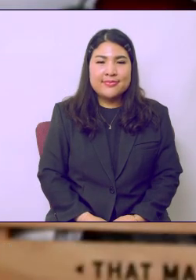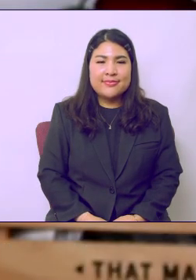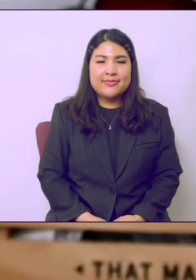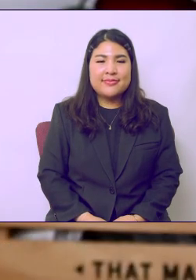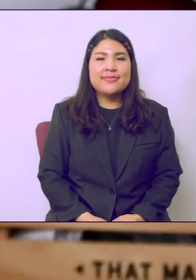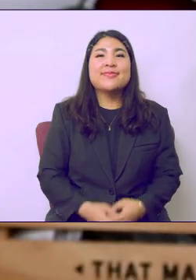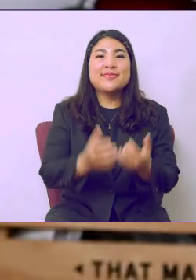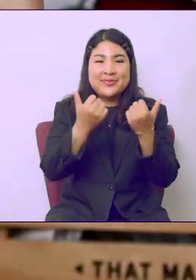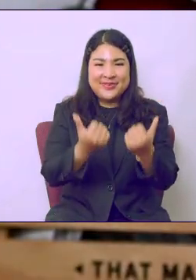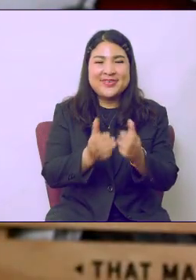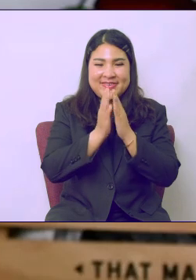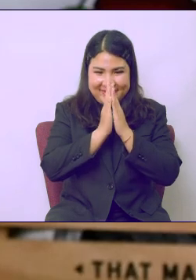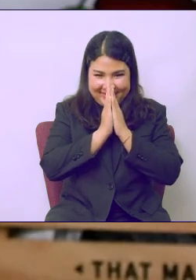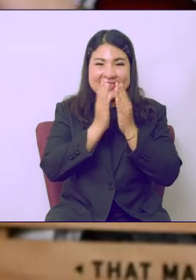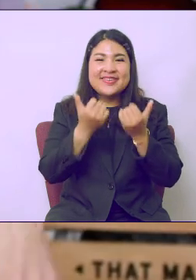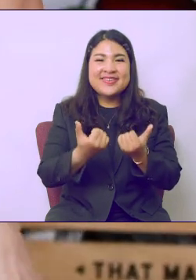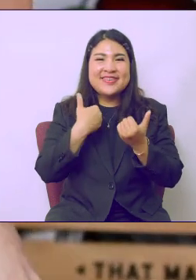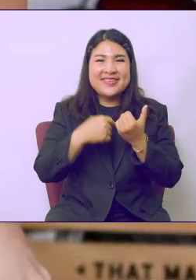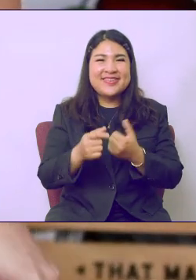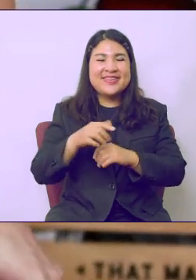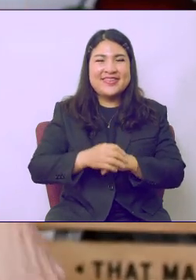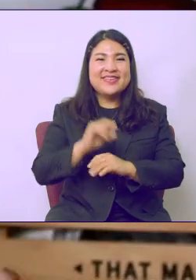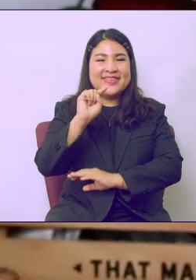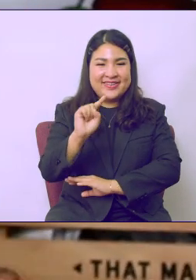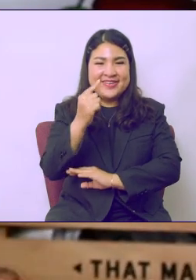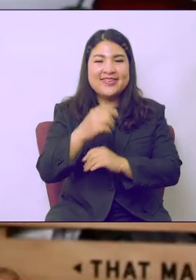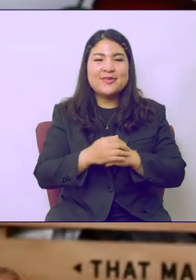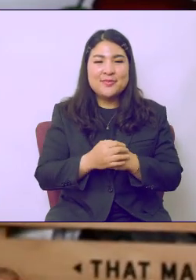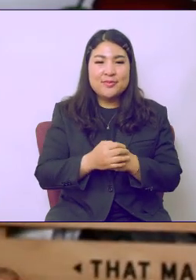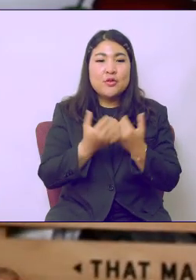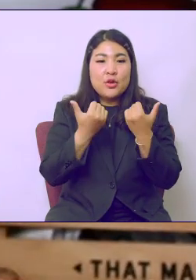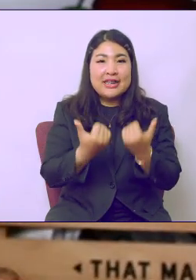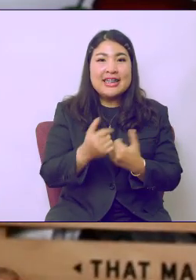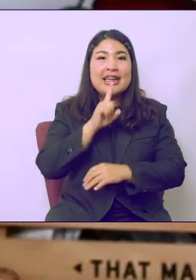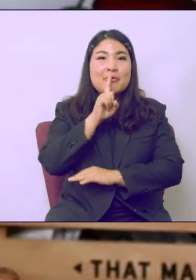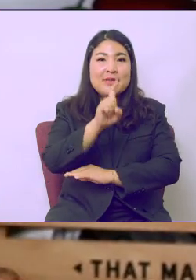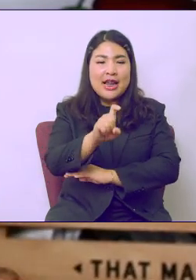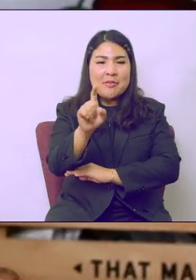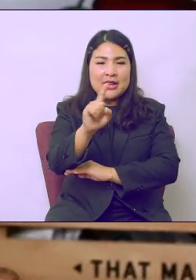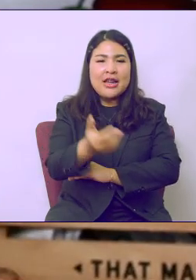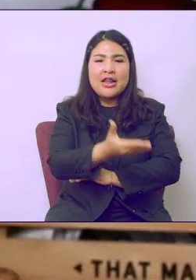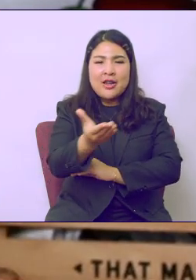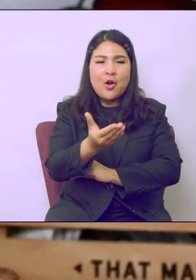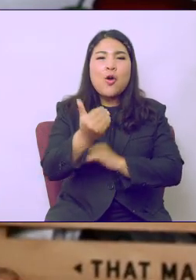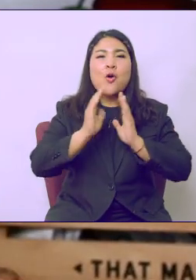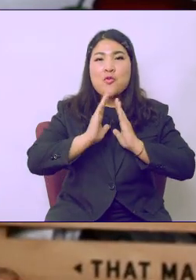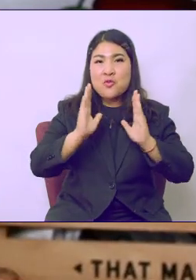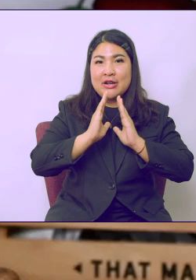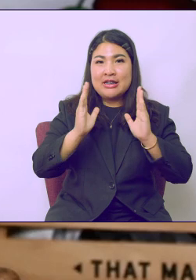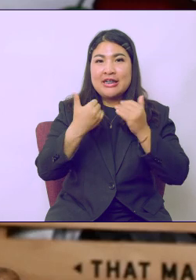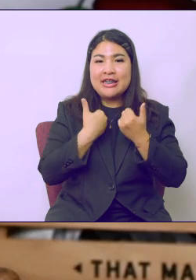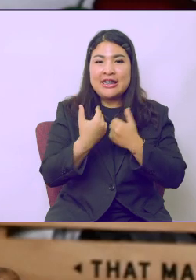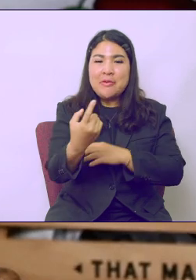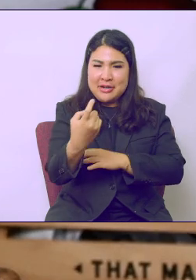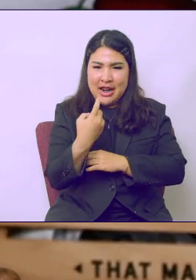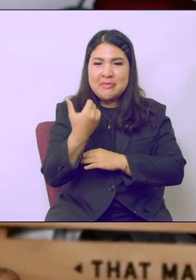ครับก็สวัสดีนะครับกลับมาอีกครั้งนึงนะครับก็อ่าคำถามนะครับขอบคุณมากเลยนะครับสำหรับคำ